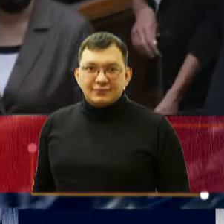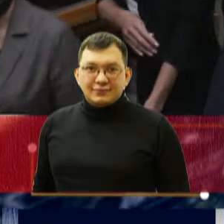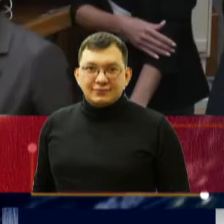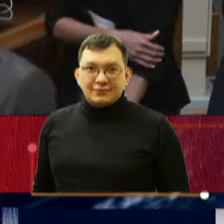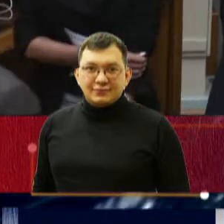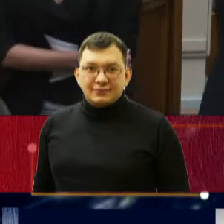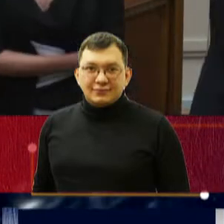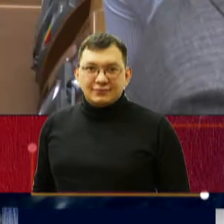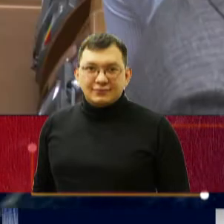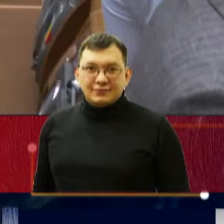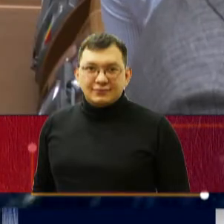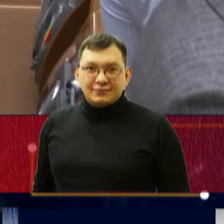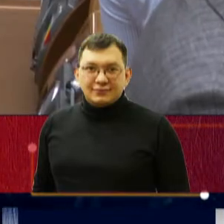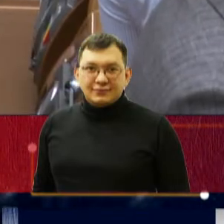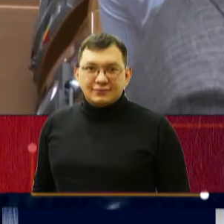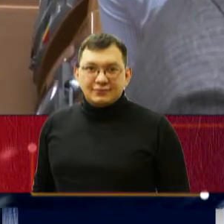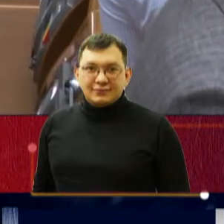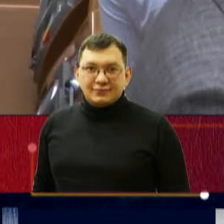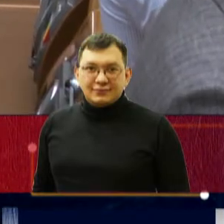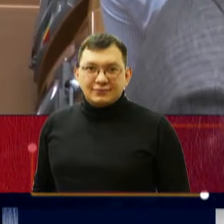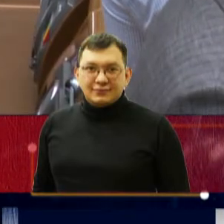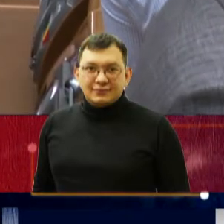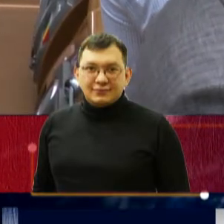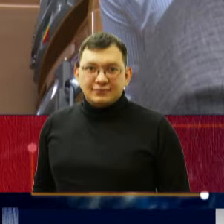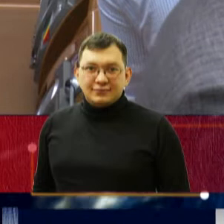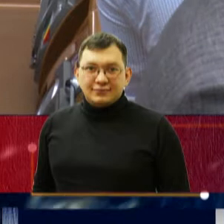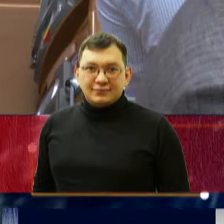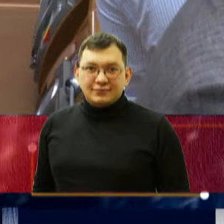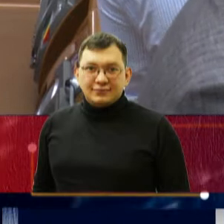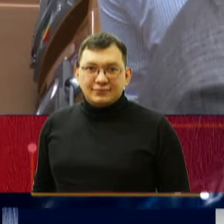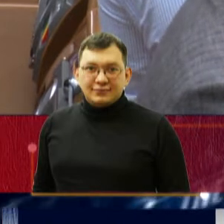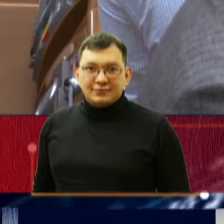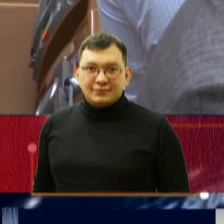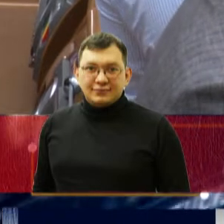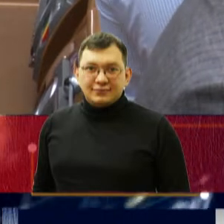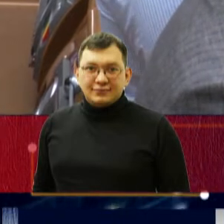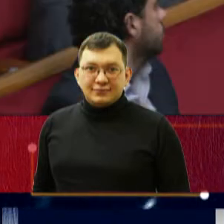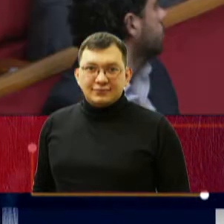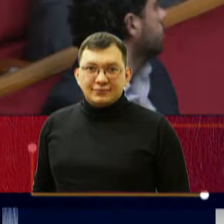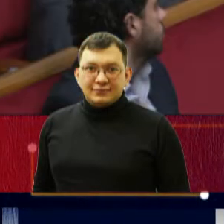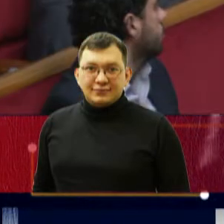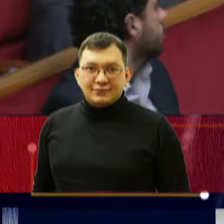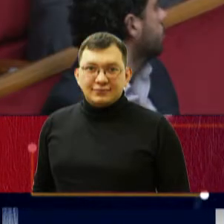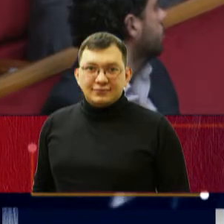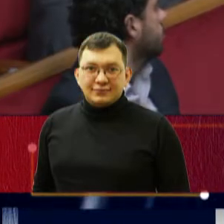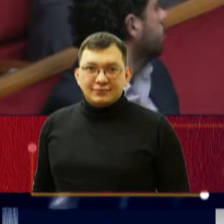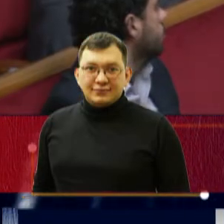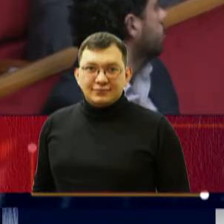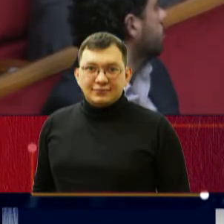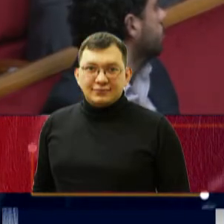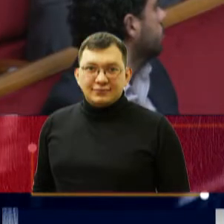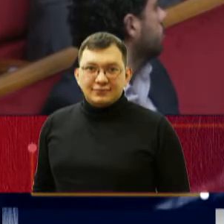свіжих даних, про них окремо і потім. А зараз останнє опитування і про п'ятірку